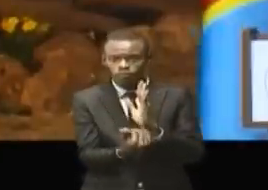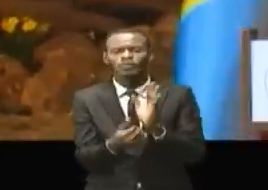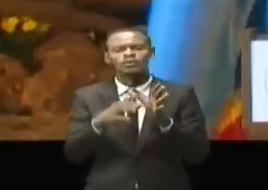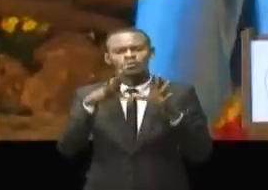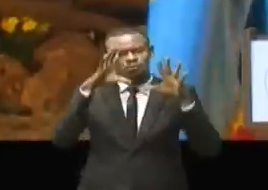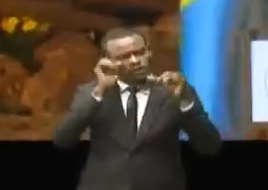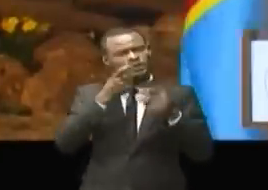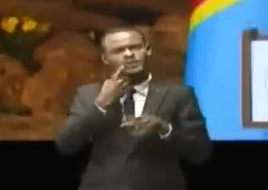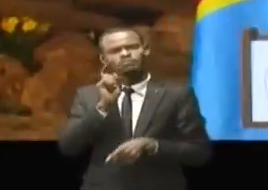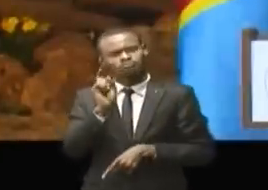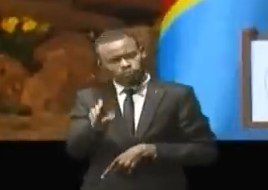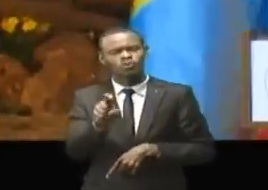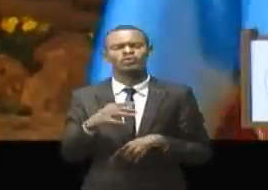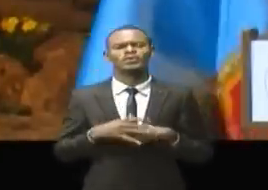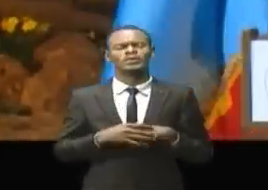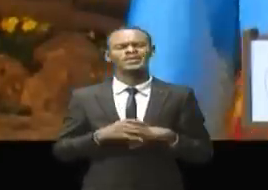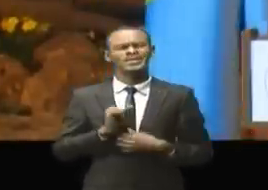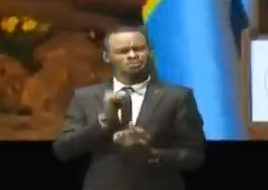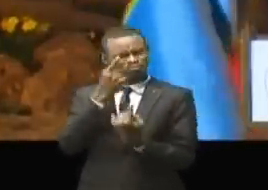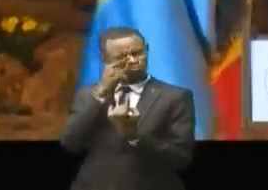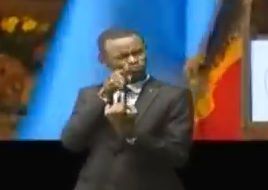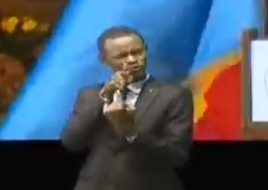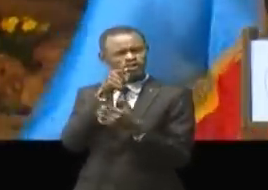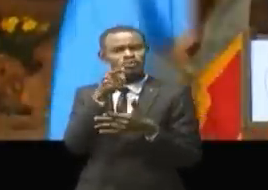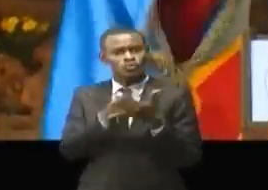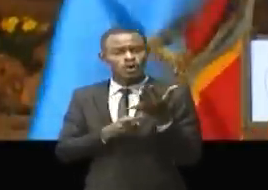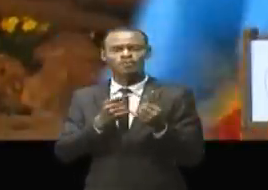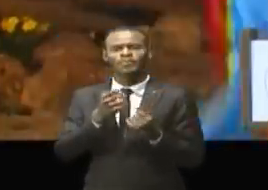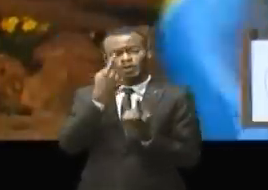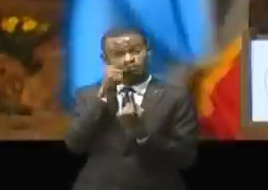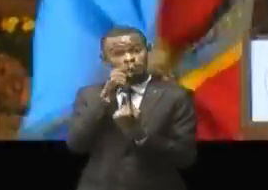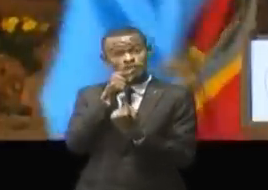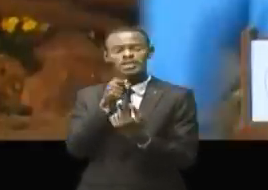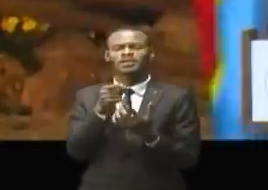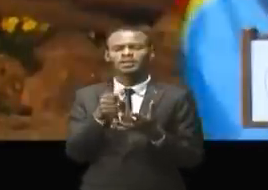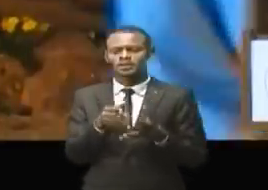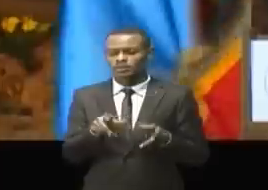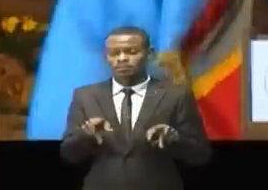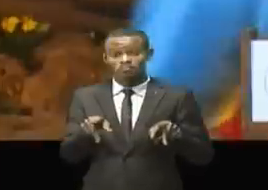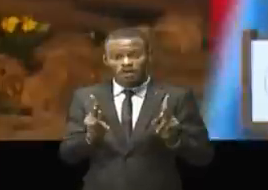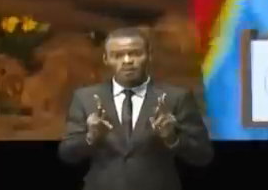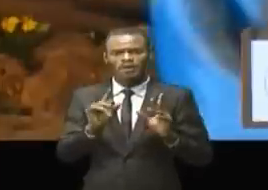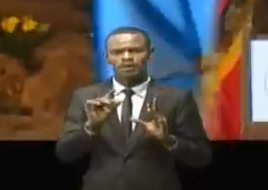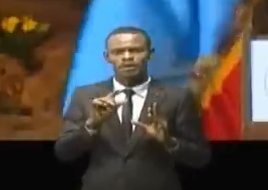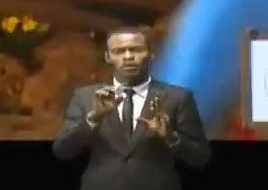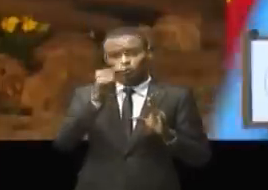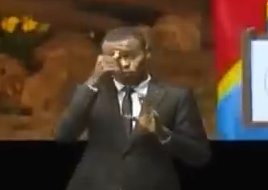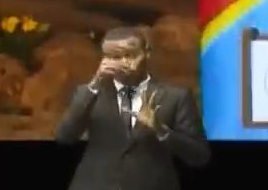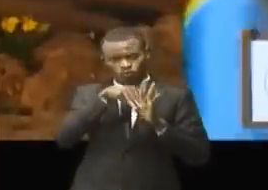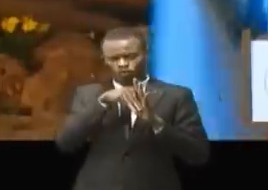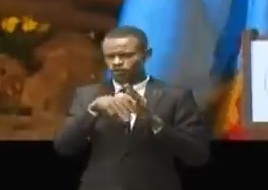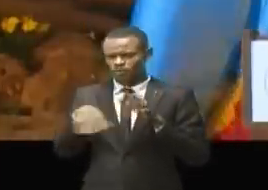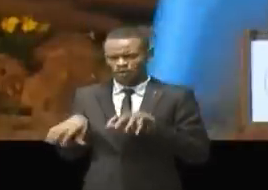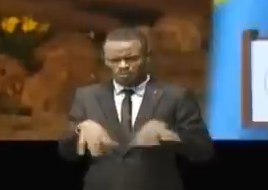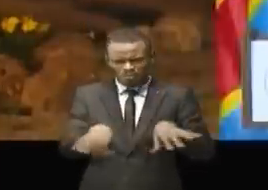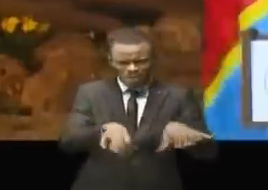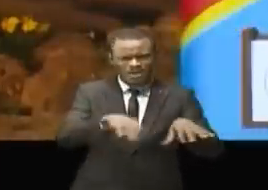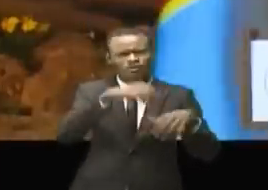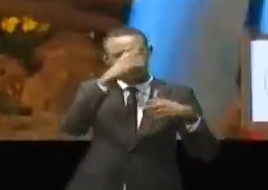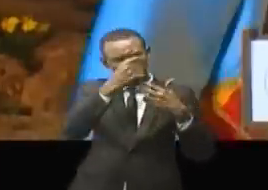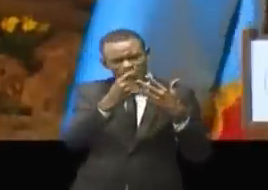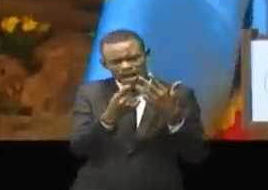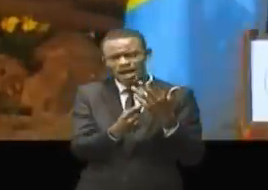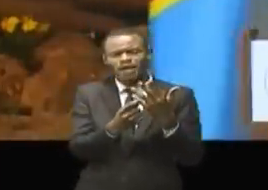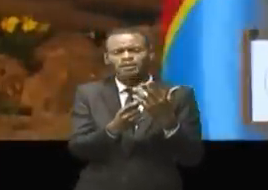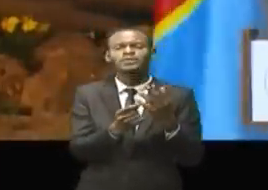Ces démarches ont pour objectif de permettre une meilleure lisibilité de l'action du gouvernement. Le président de la République a,